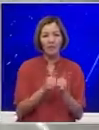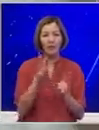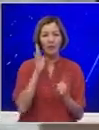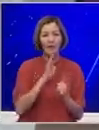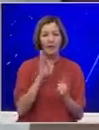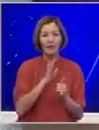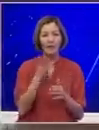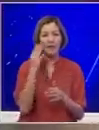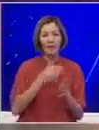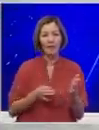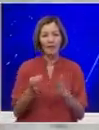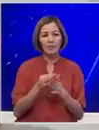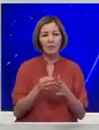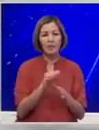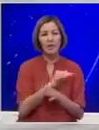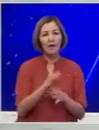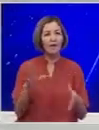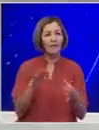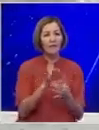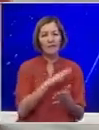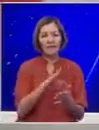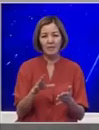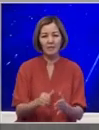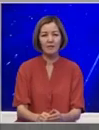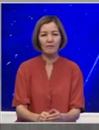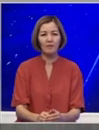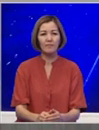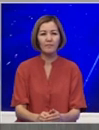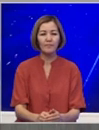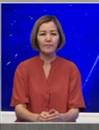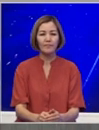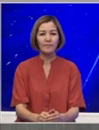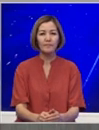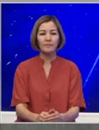водохранилища в Алматинской области официально не зарегистрированы.